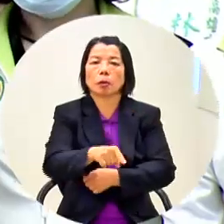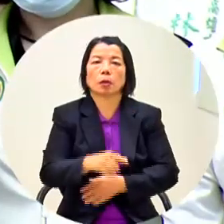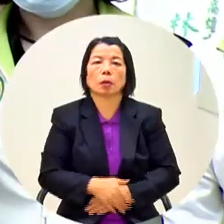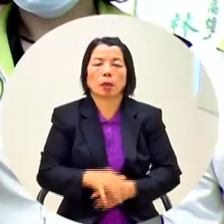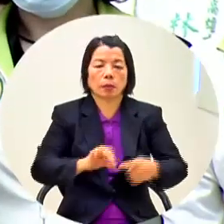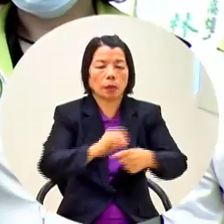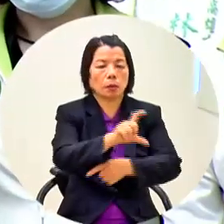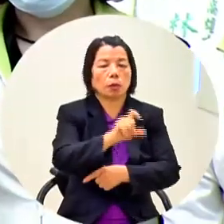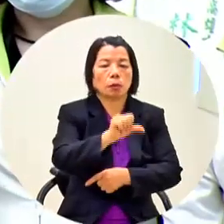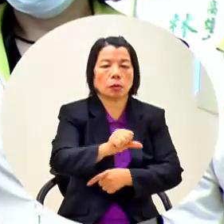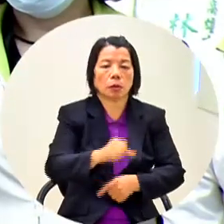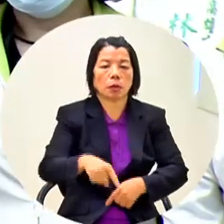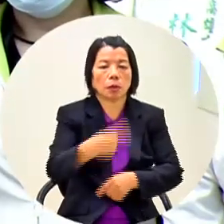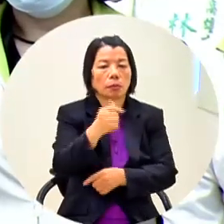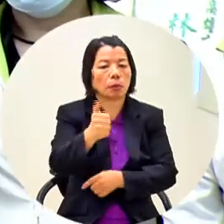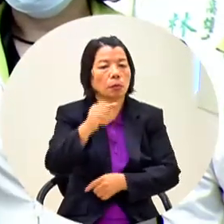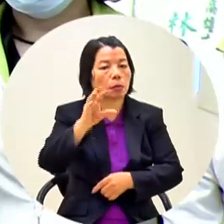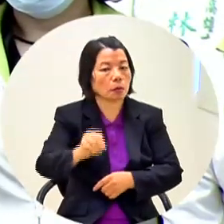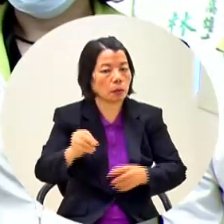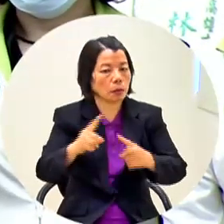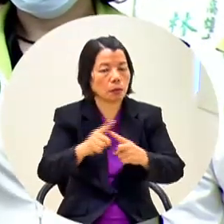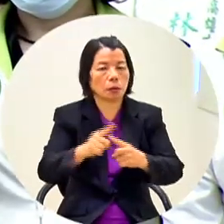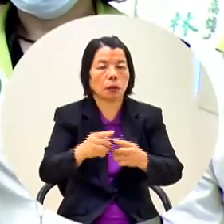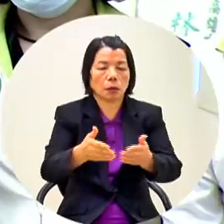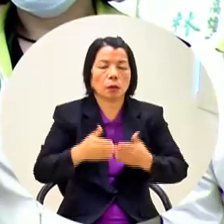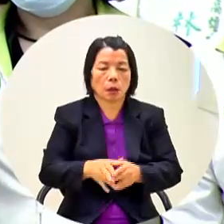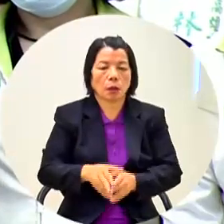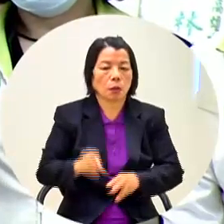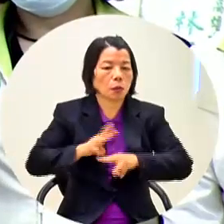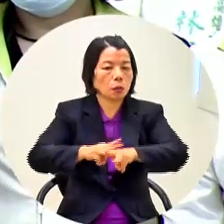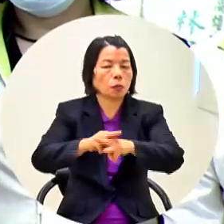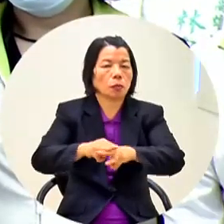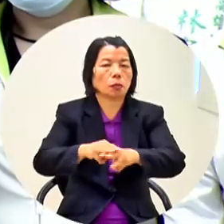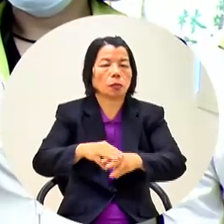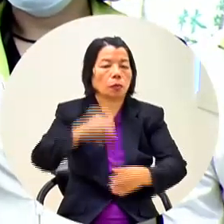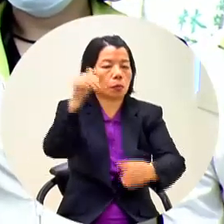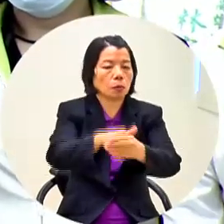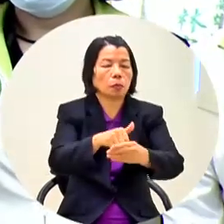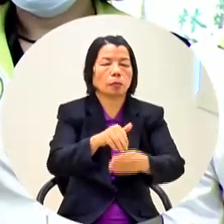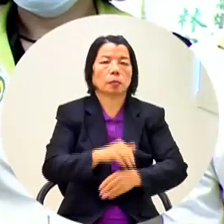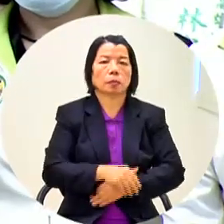是150万人，即将走到投开票所去投票。